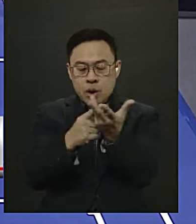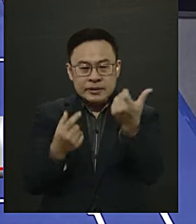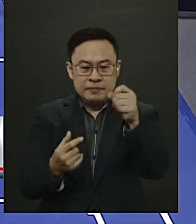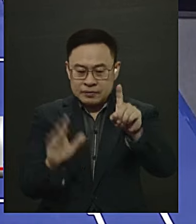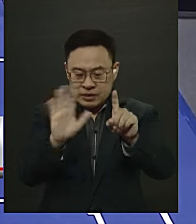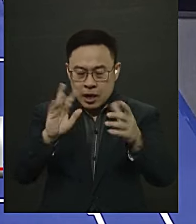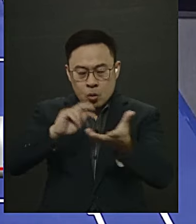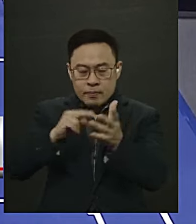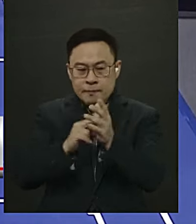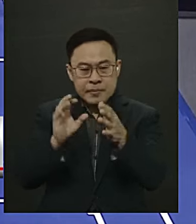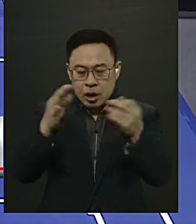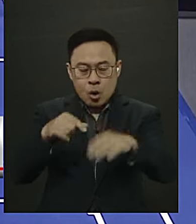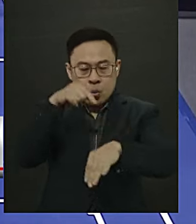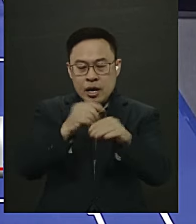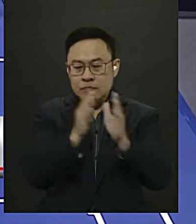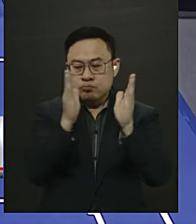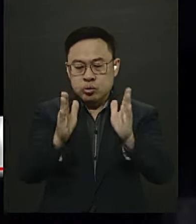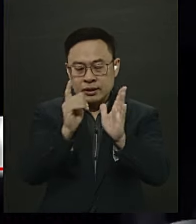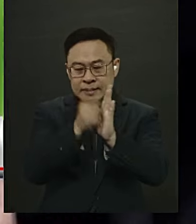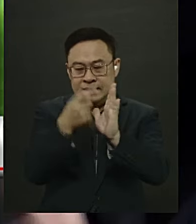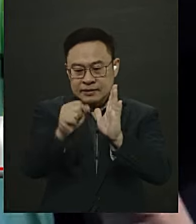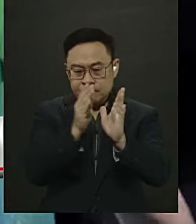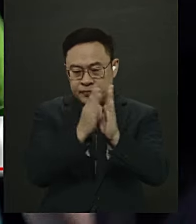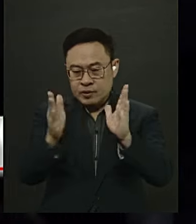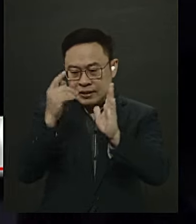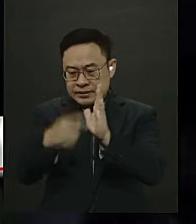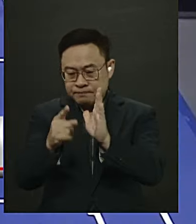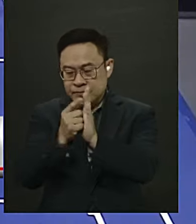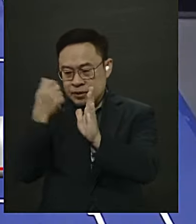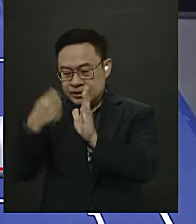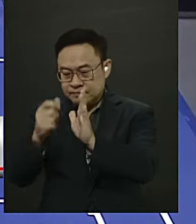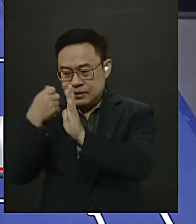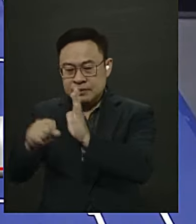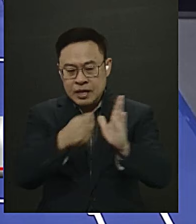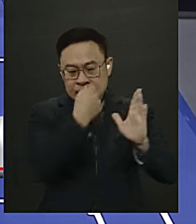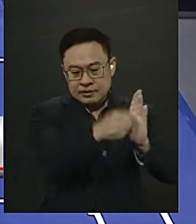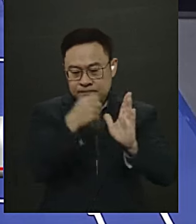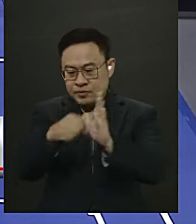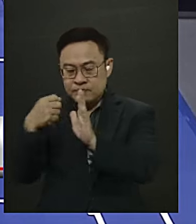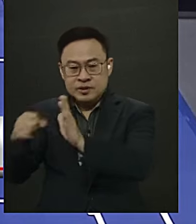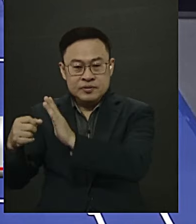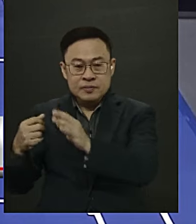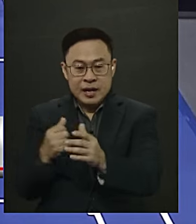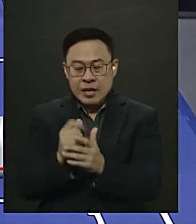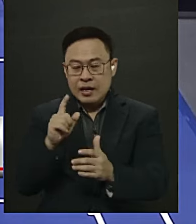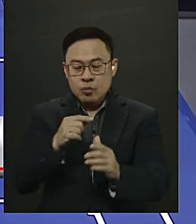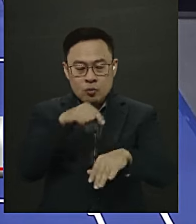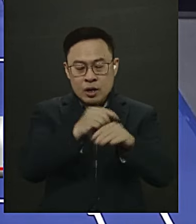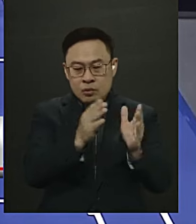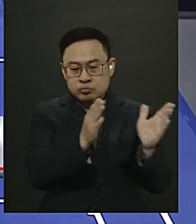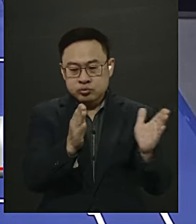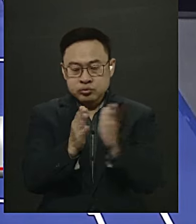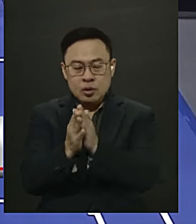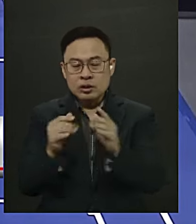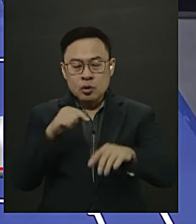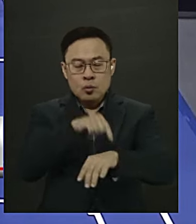ากฏว่าเล่นกันสมราคาคู่ชิงเหรียญทองโอลิมปิกเกมผลล่าสุดนะครับมาเสมอกัน2-2เกม